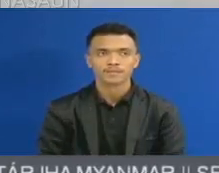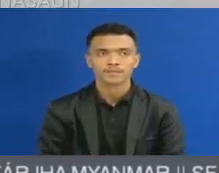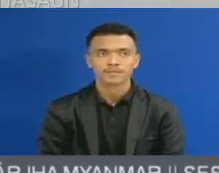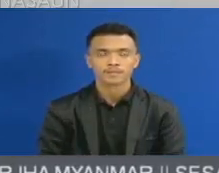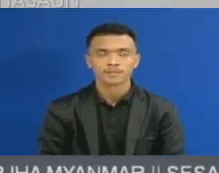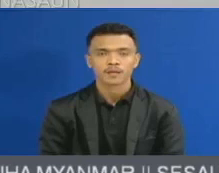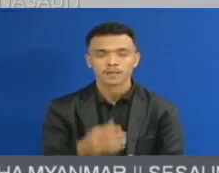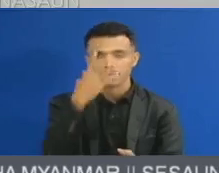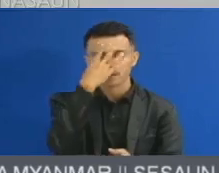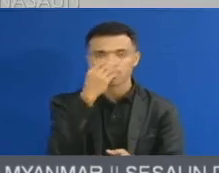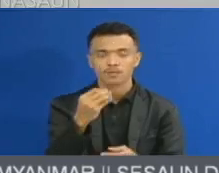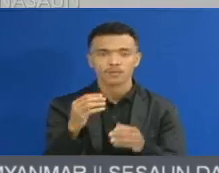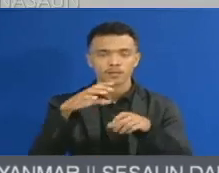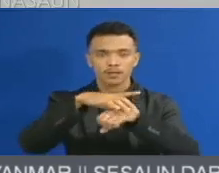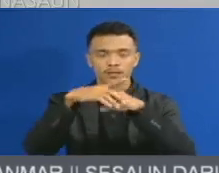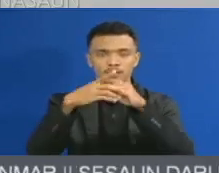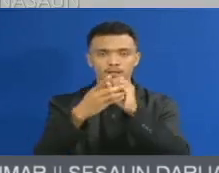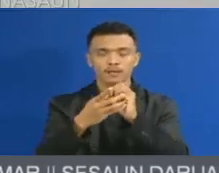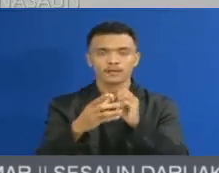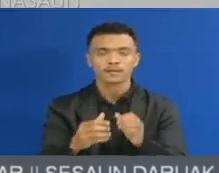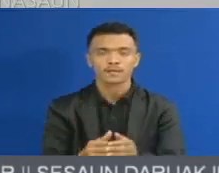kal toba cemento